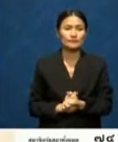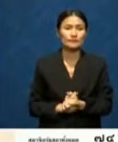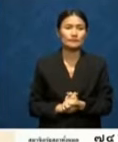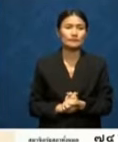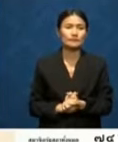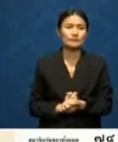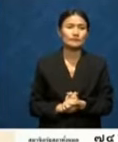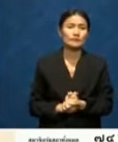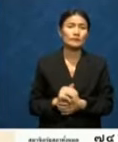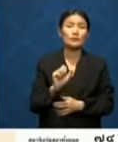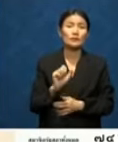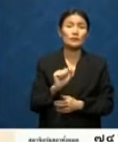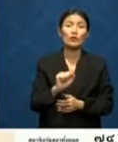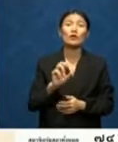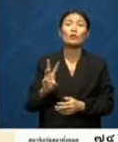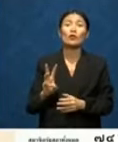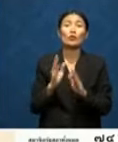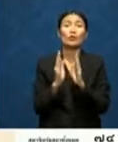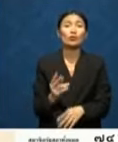ของสวนะครับ 2ท่านนะครับท่านละ 5นาที